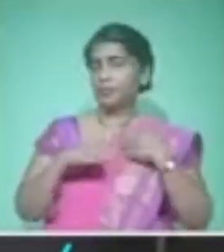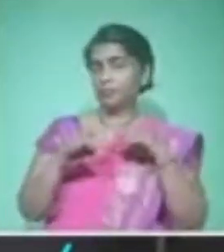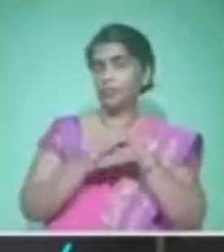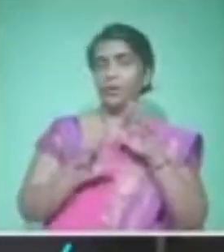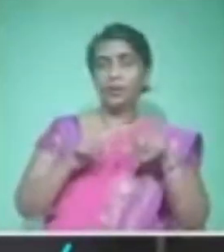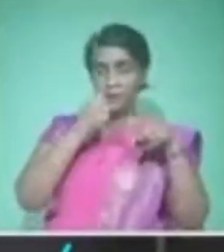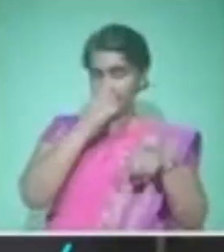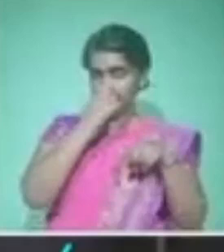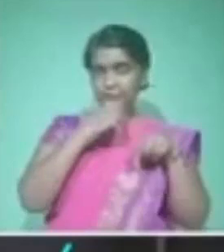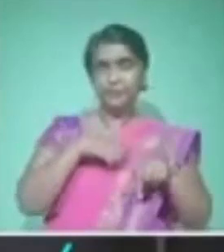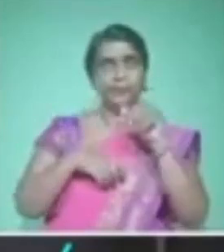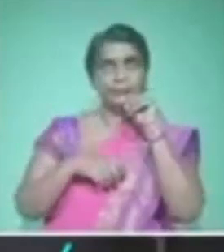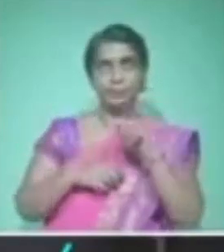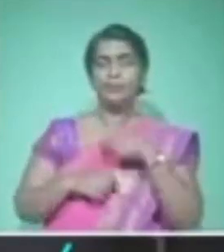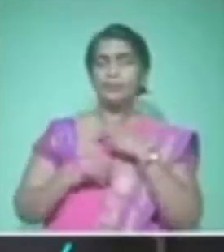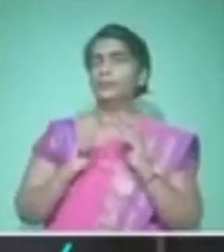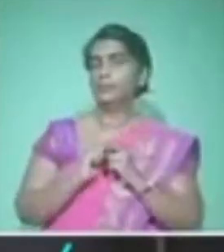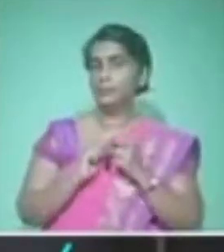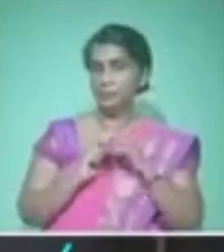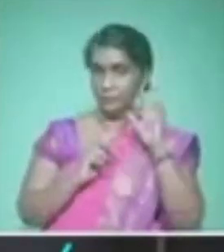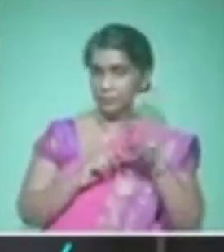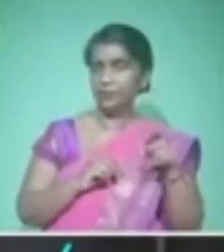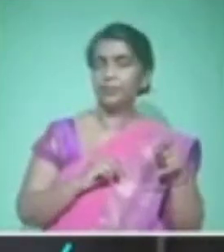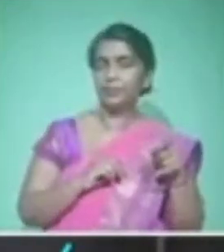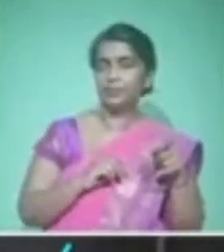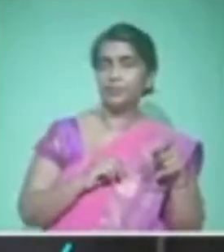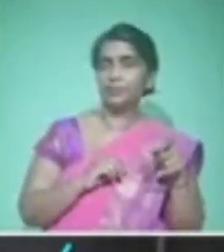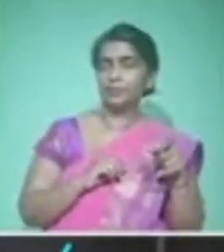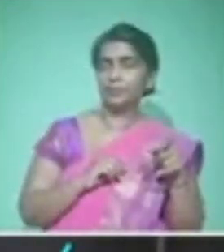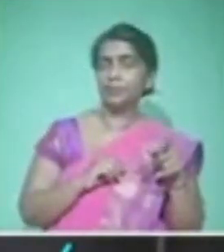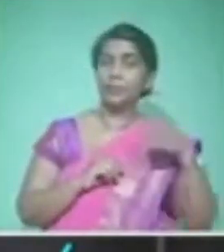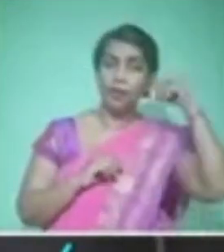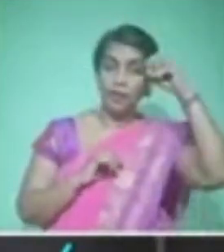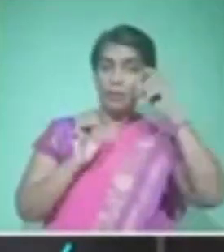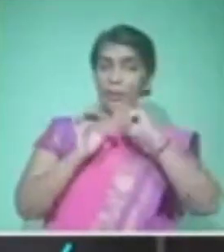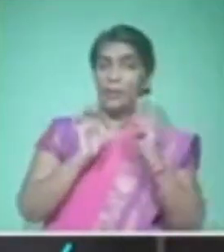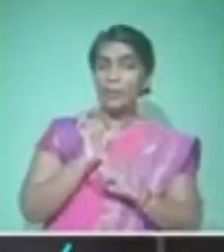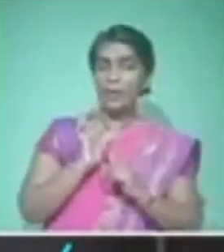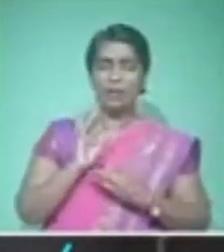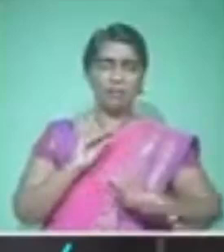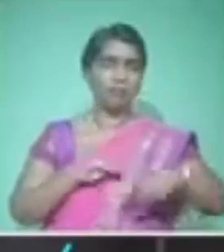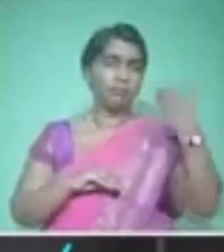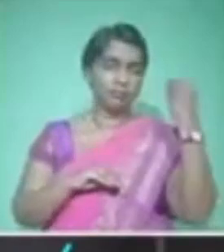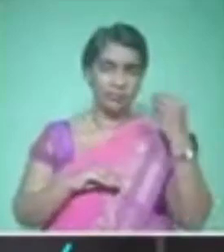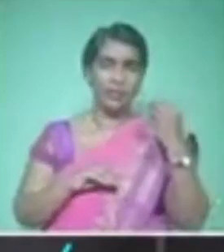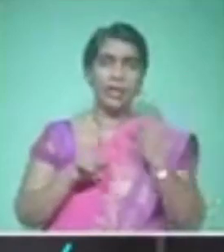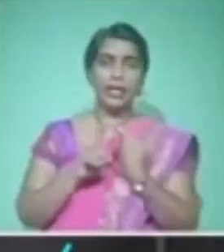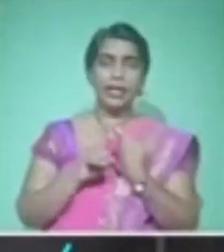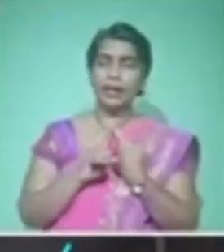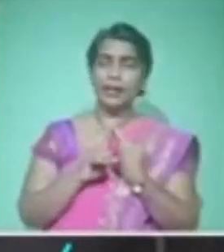දැන් අද වෙලා තියෙන්නේ ඇත්තටම මේ ගැටලුව ඇවිල්ලා තියෙන්නේ මේ විදුලි බිල ඉහළ යෑම ගැන. දැන්